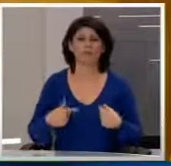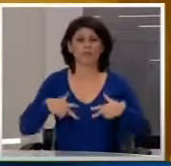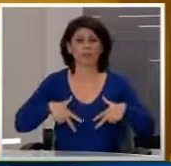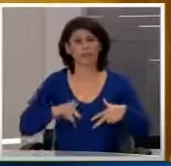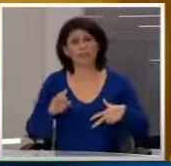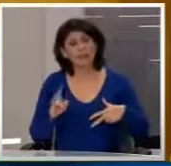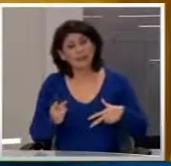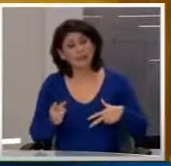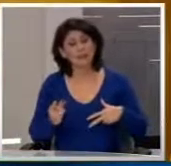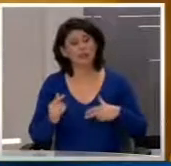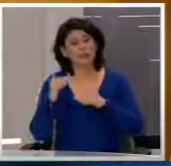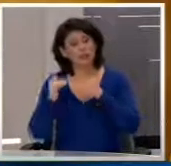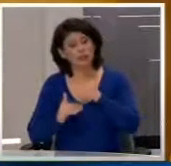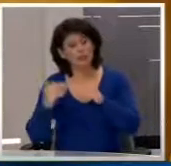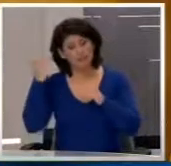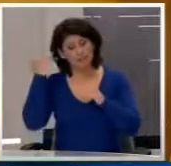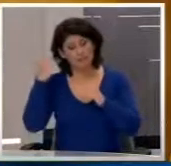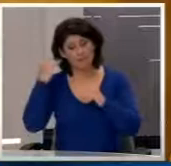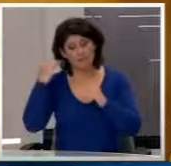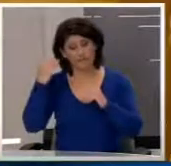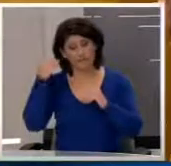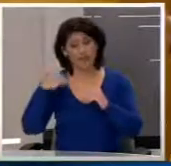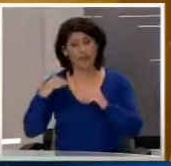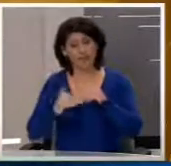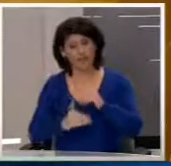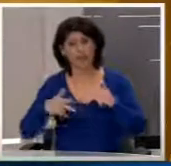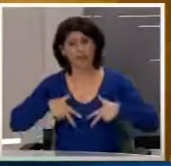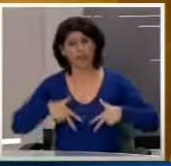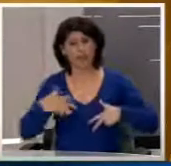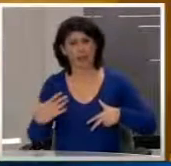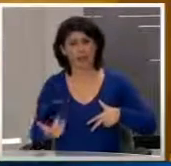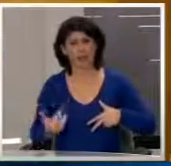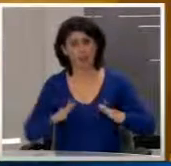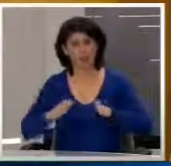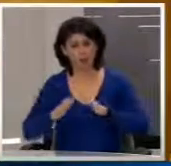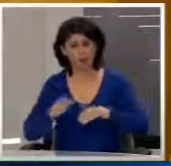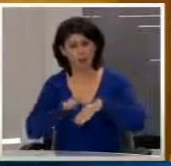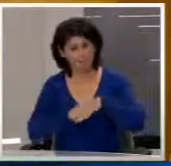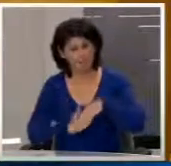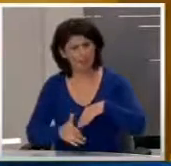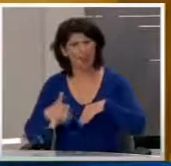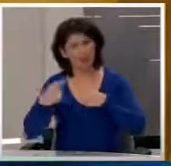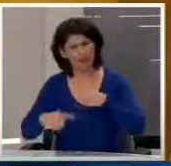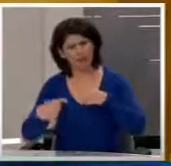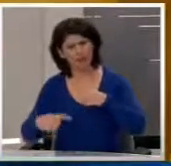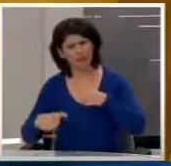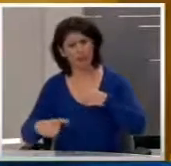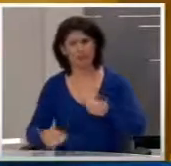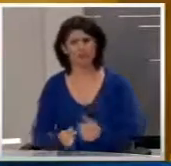ή υπουργοί, έχουν τις παρακάτω πρόνοιες επιοίκειες κλπ. Κλπ.